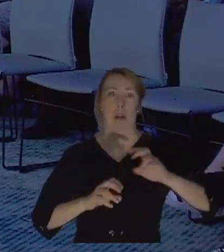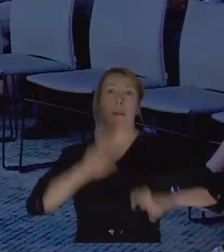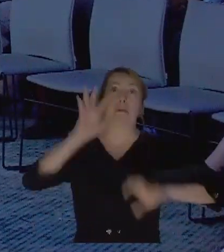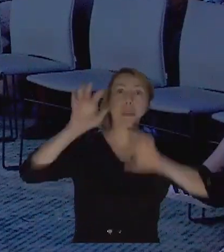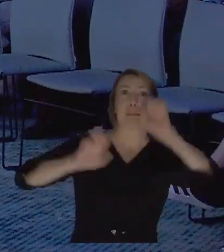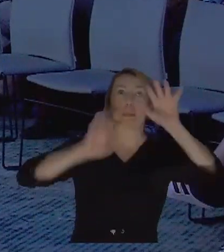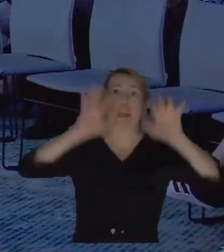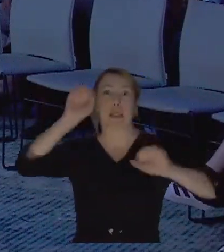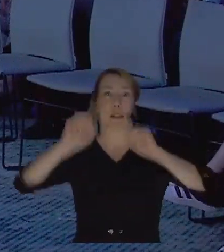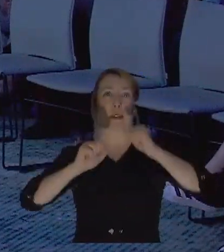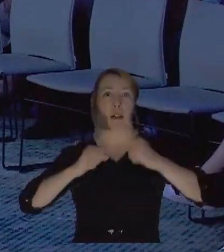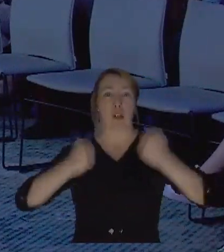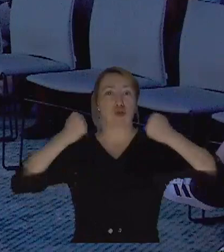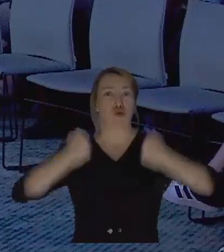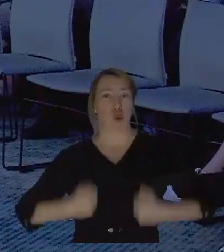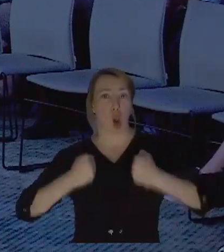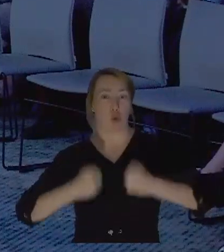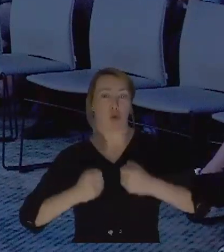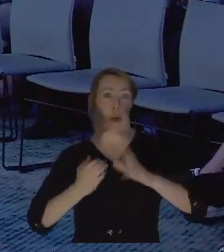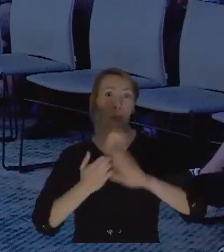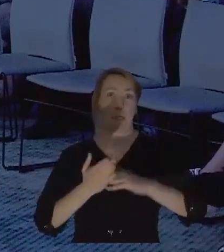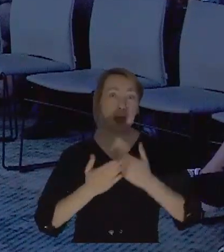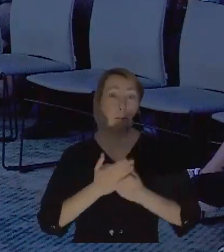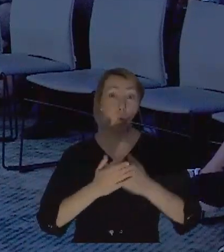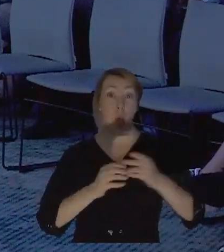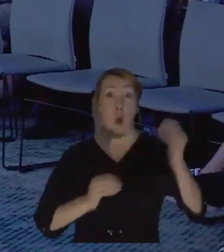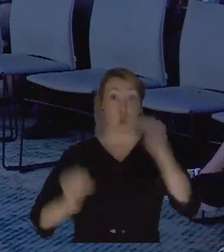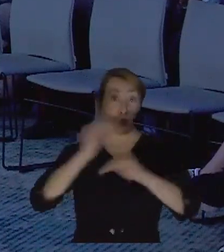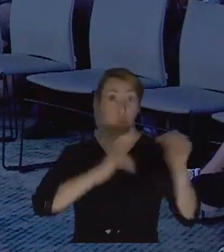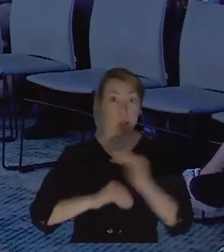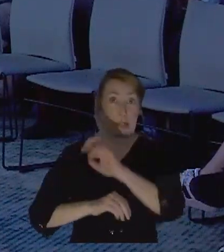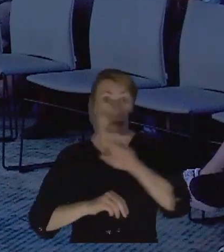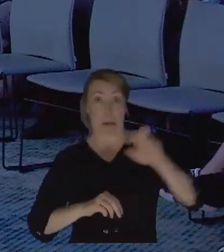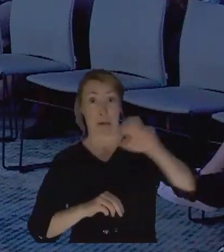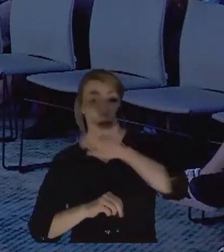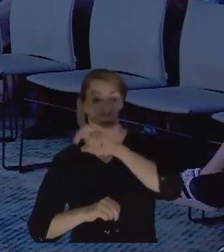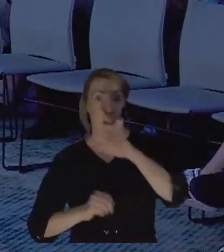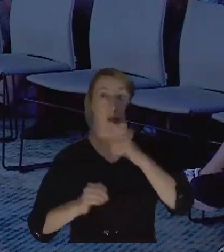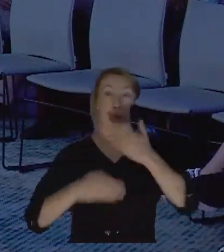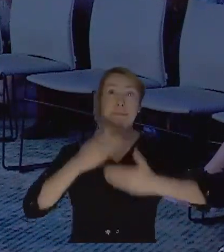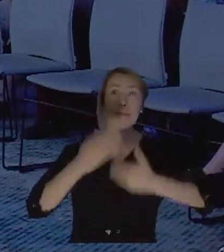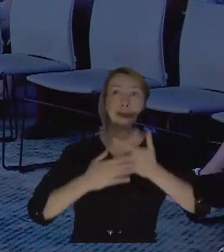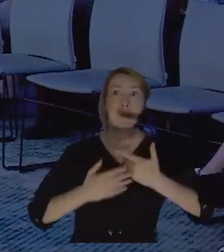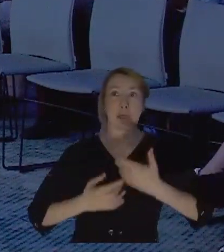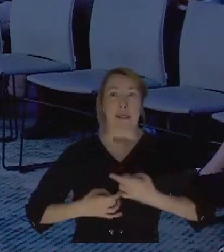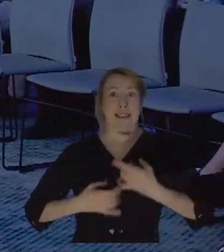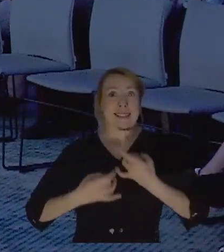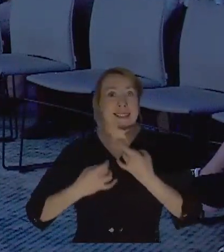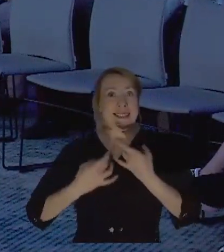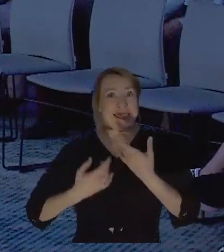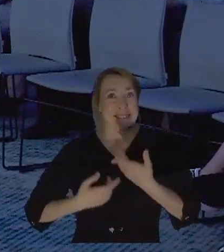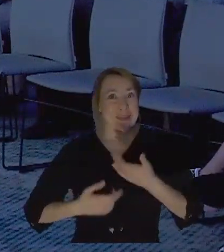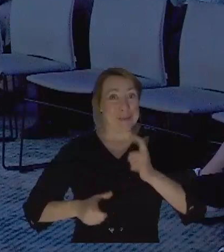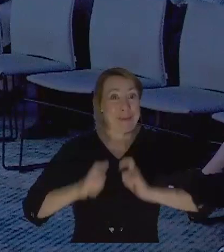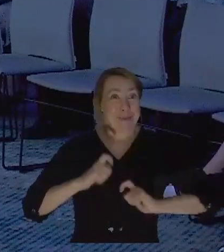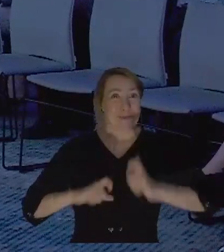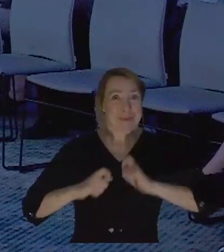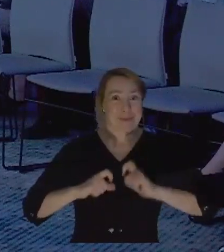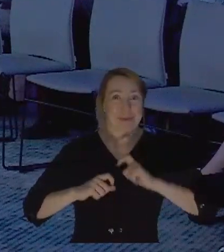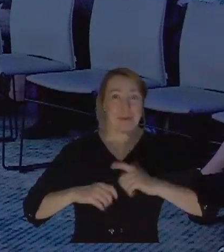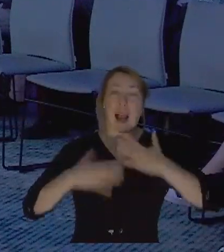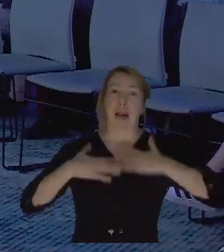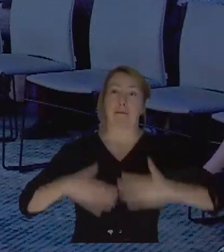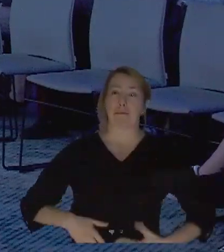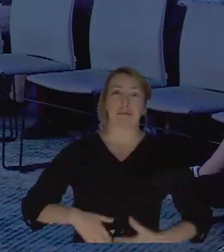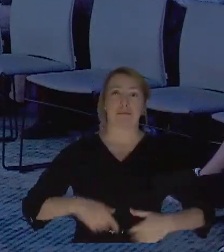intensywnie z obciążeniem na przykład pod wielką górę. I wtedy pojawia się taki stan euforyczny, jeśli chodzi o